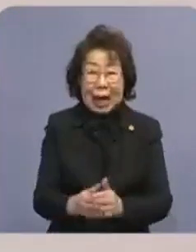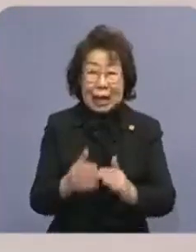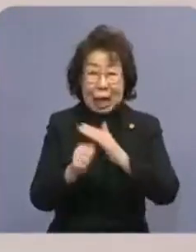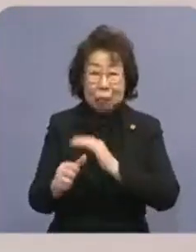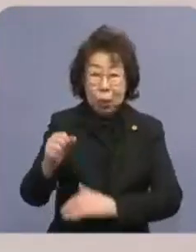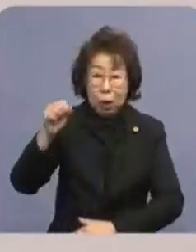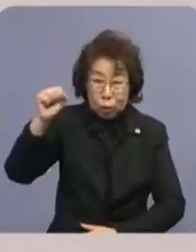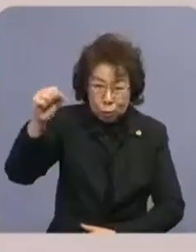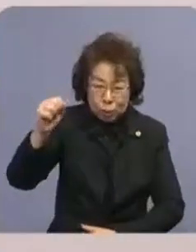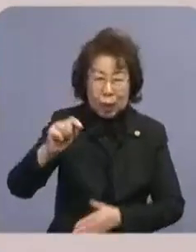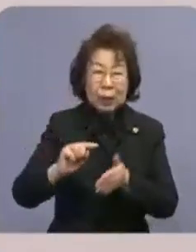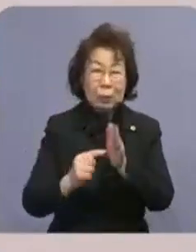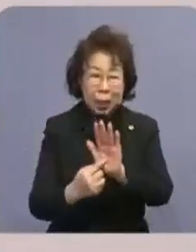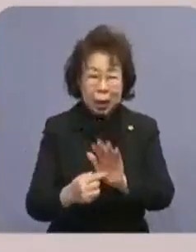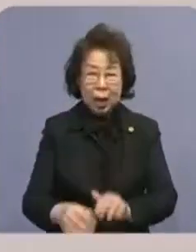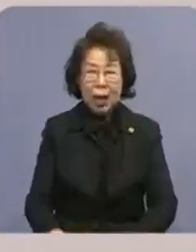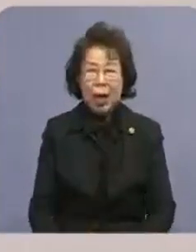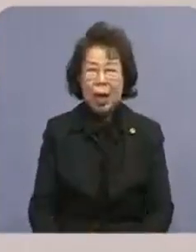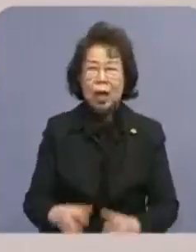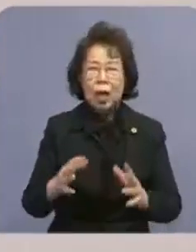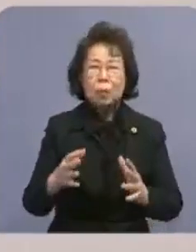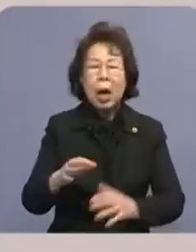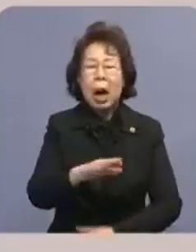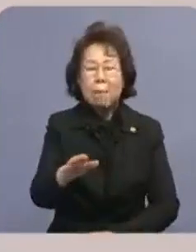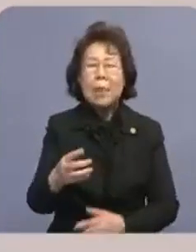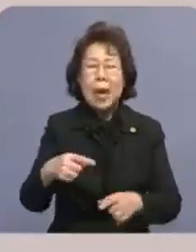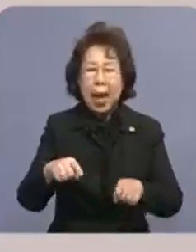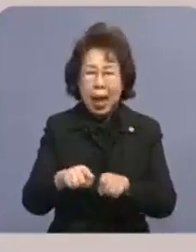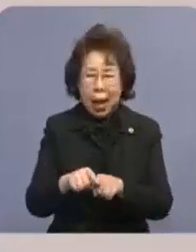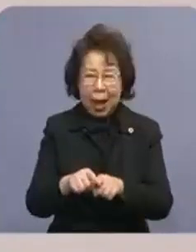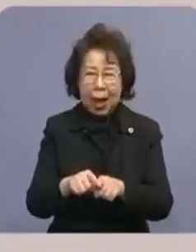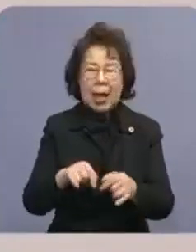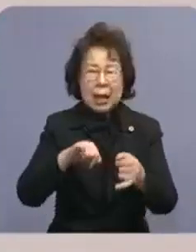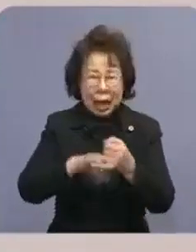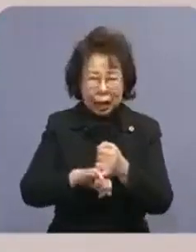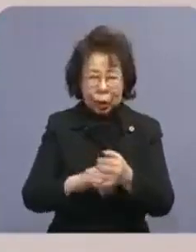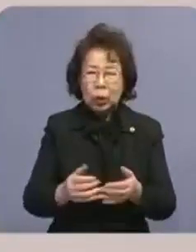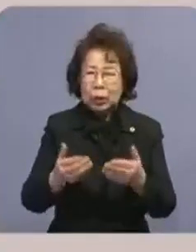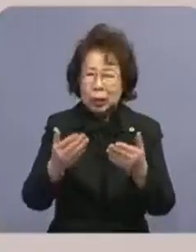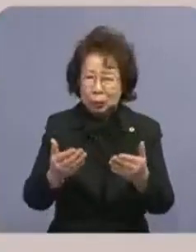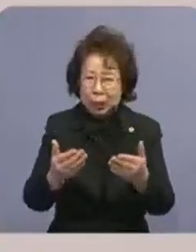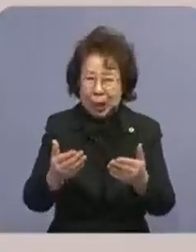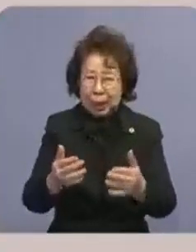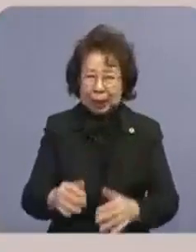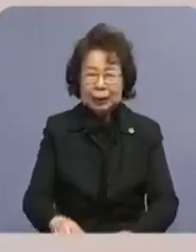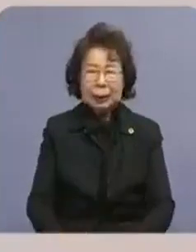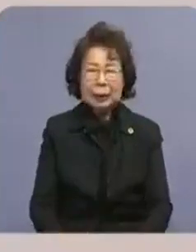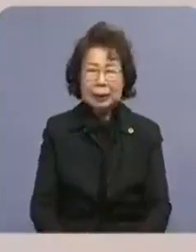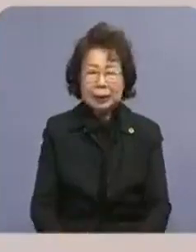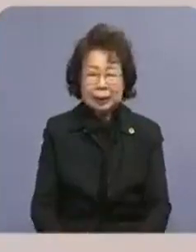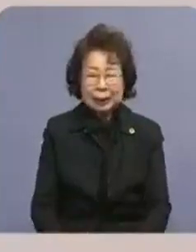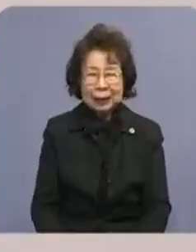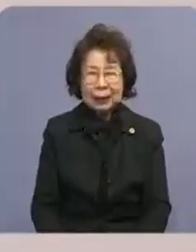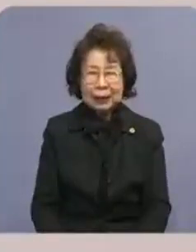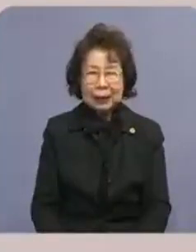출마를 공식 선언하면서 국민과 당원들께 다음과 같은 약속을 드립니다.